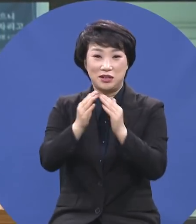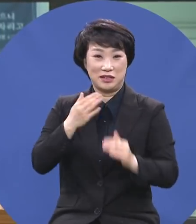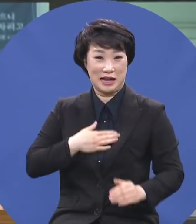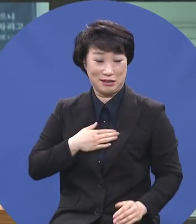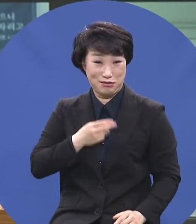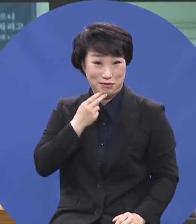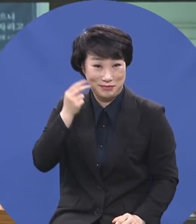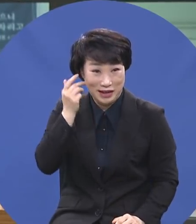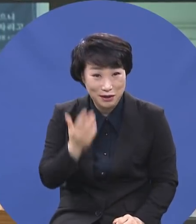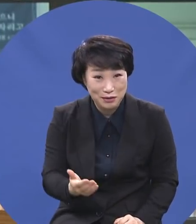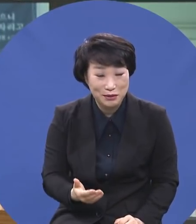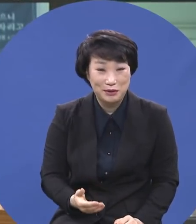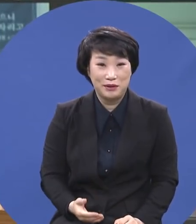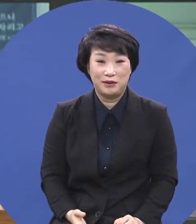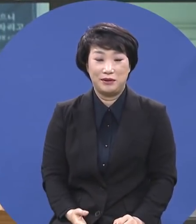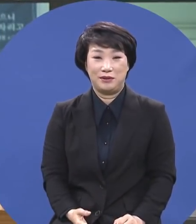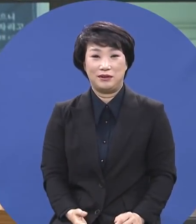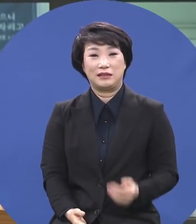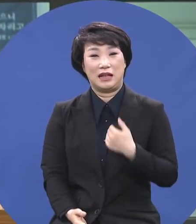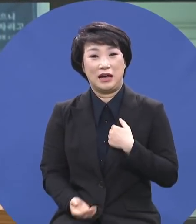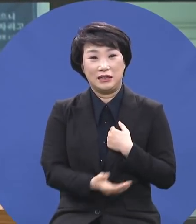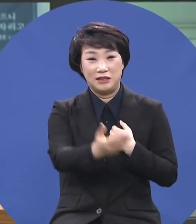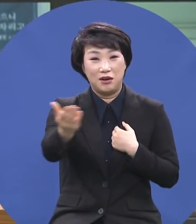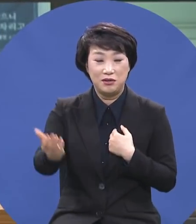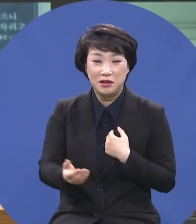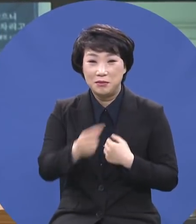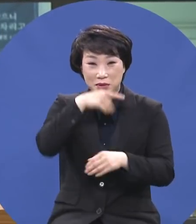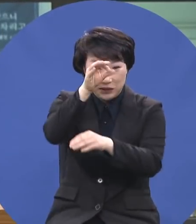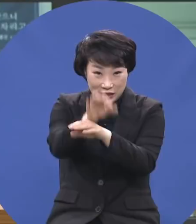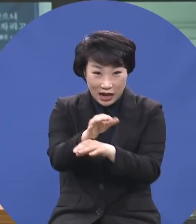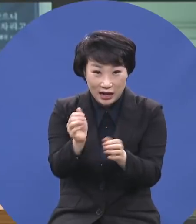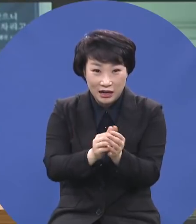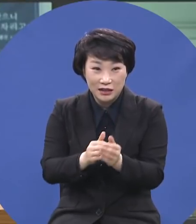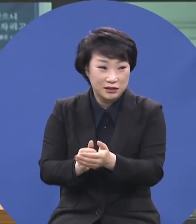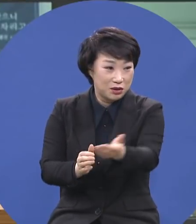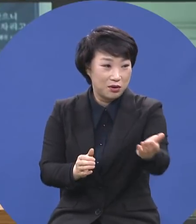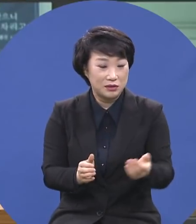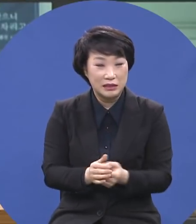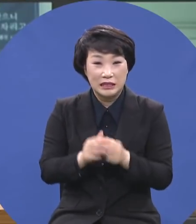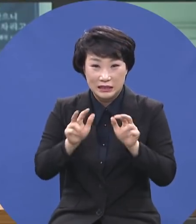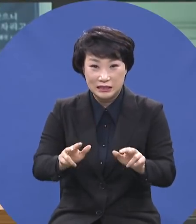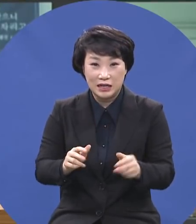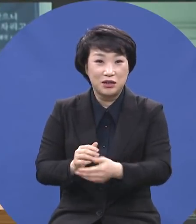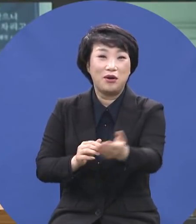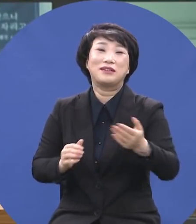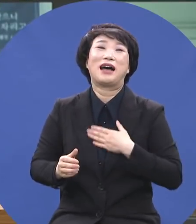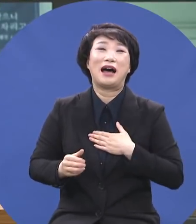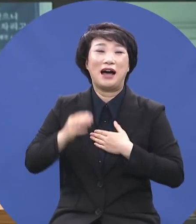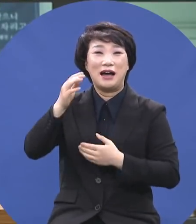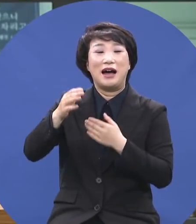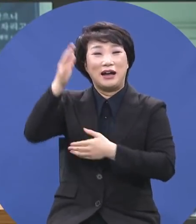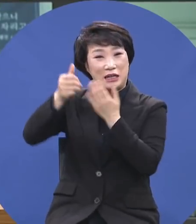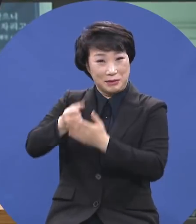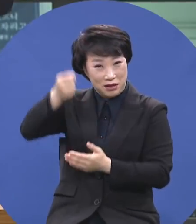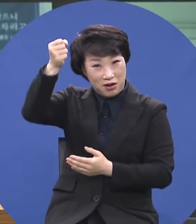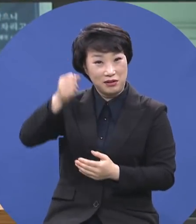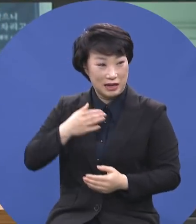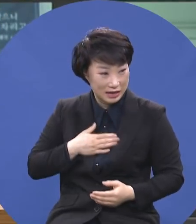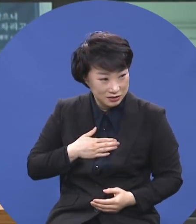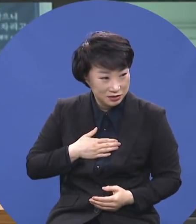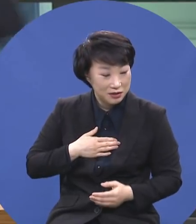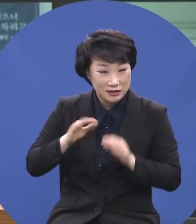전인 것을 알지 못하느냐. 내가 너희를 피로 값주고 산 것이 됐으니 너희는 내 것이니라.